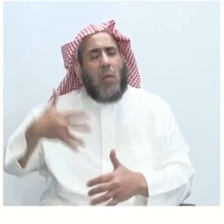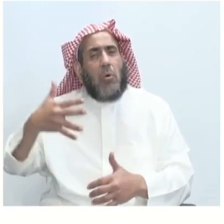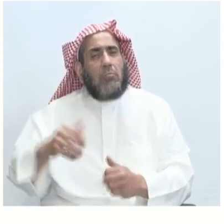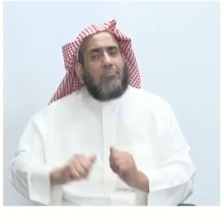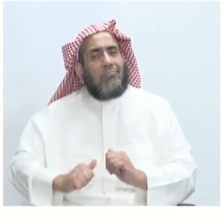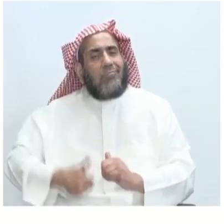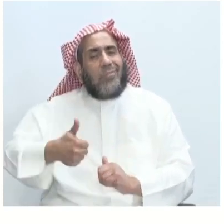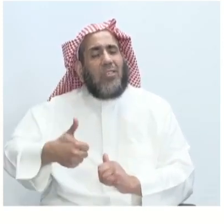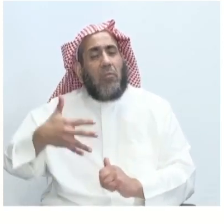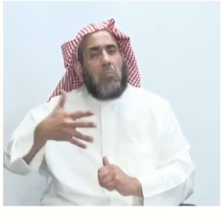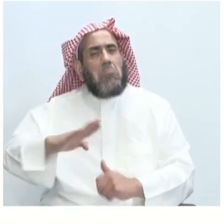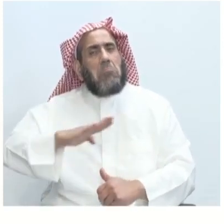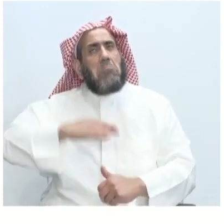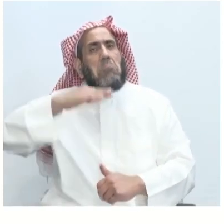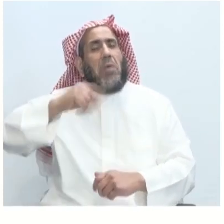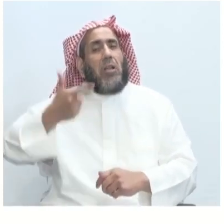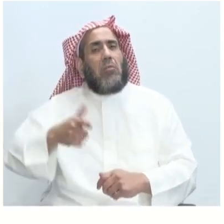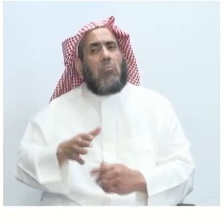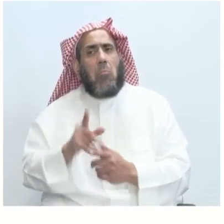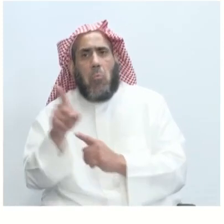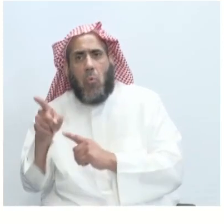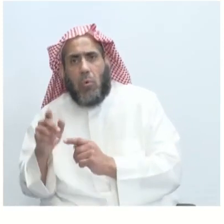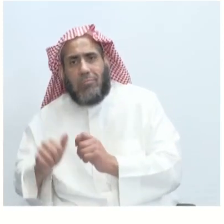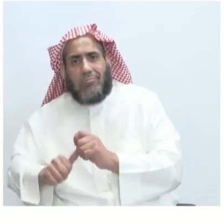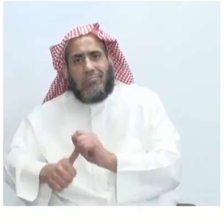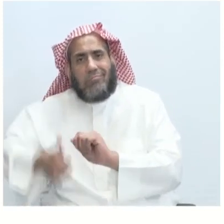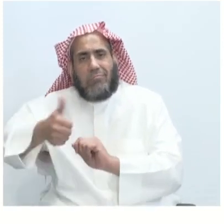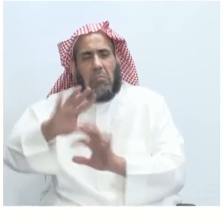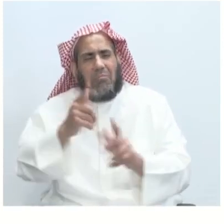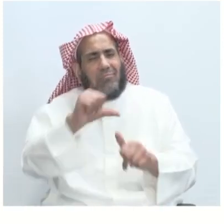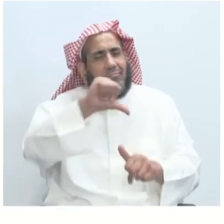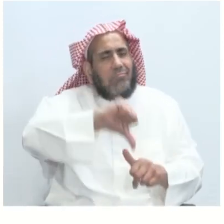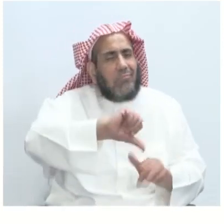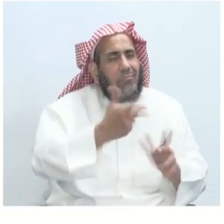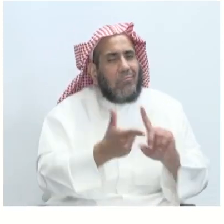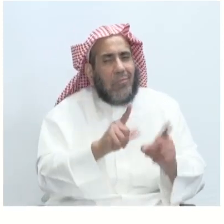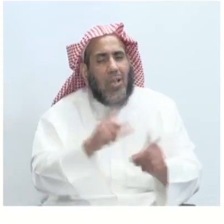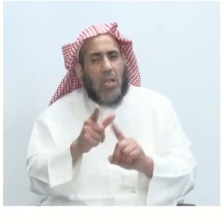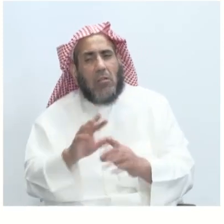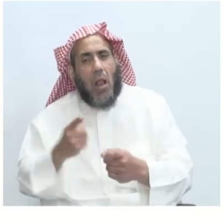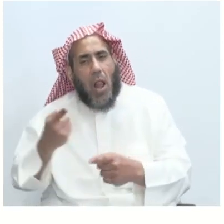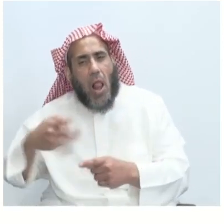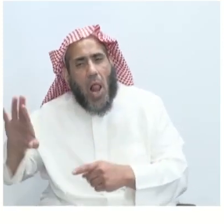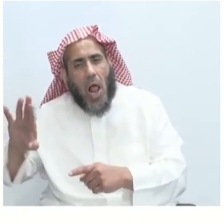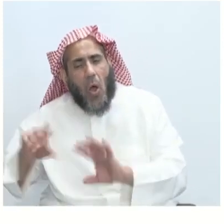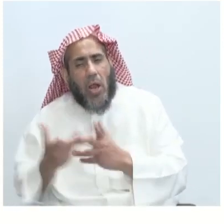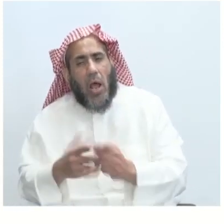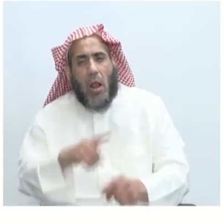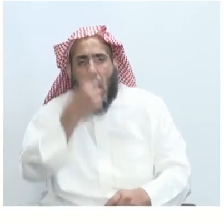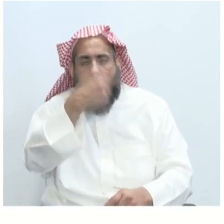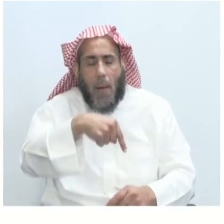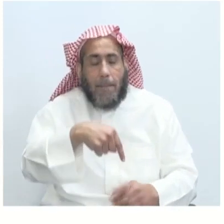يستطيع ان يحدد اين الصواب واين الخطا يستطيع ان يحدد اين الحلال واين